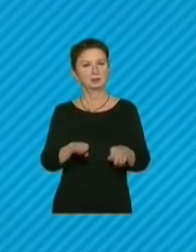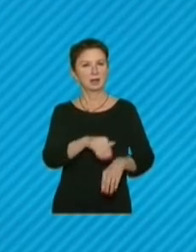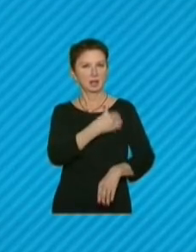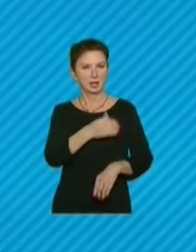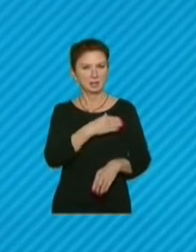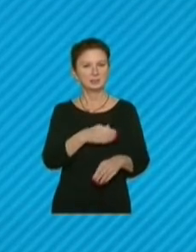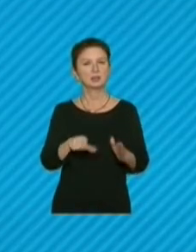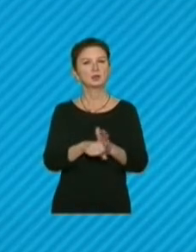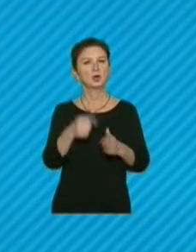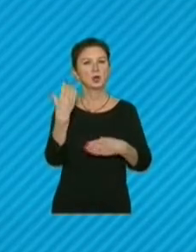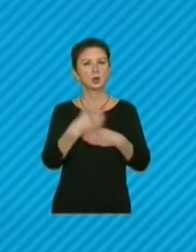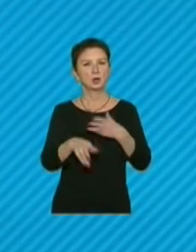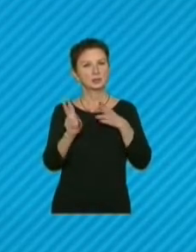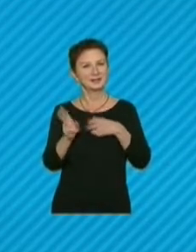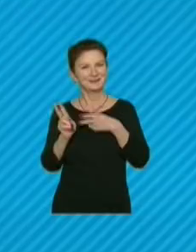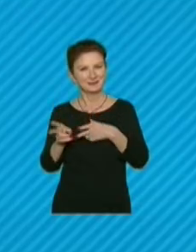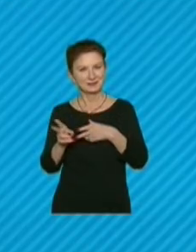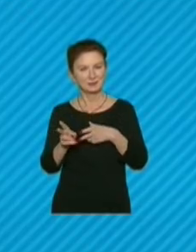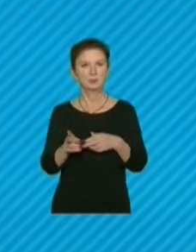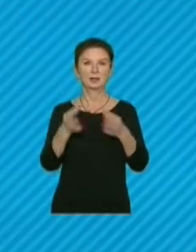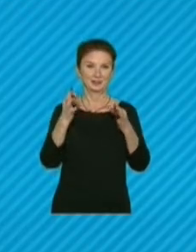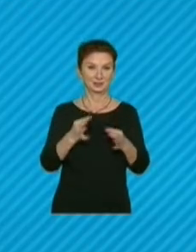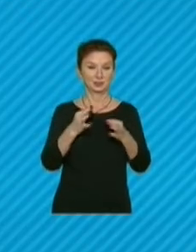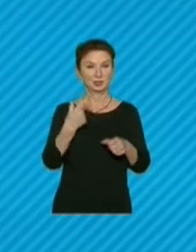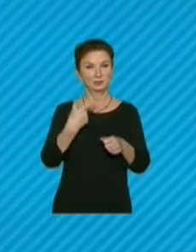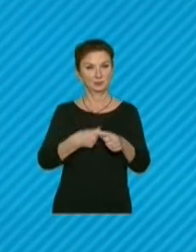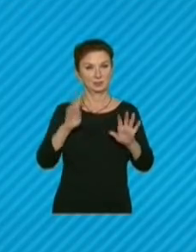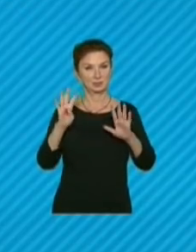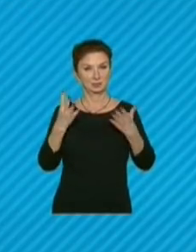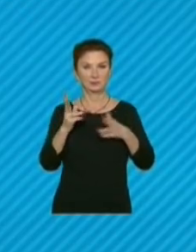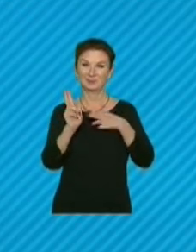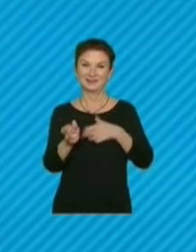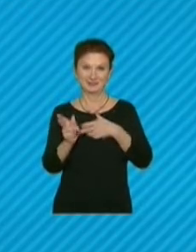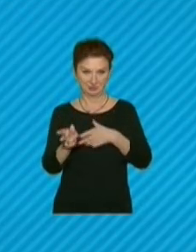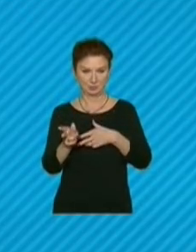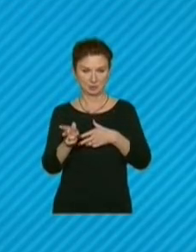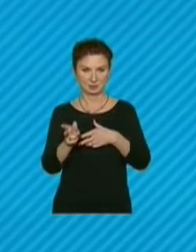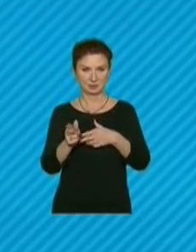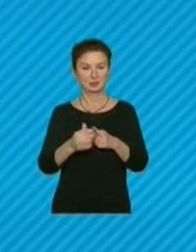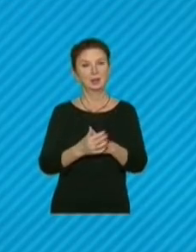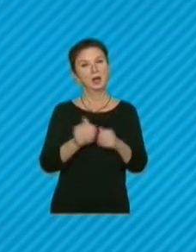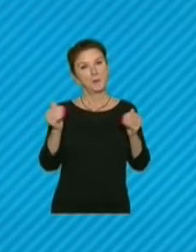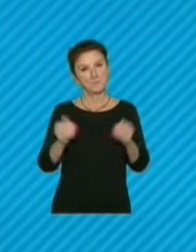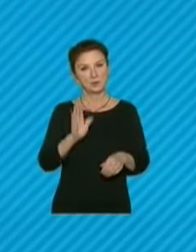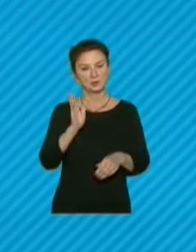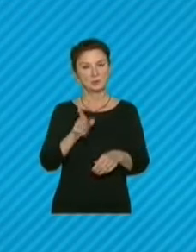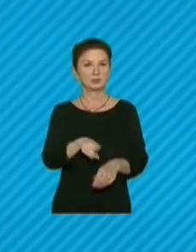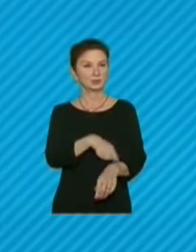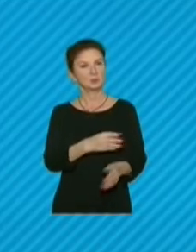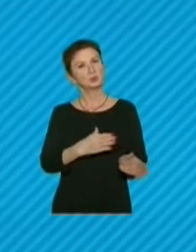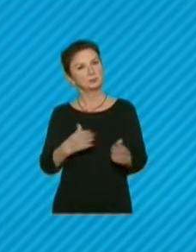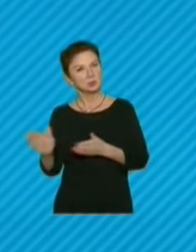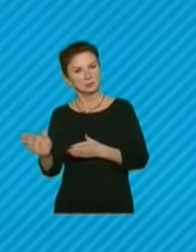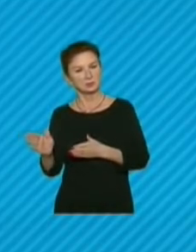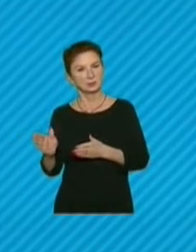końca listopada. Na dzisiaj podajemy tę datę 29 listopada. Być może będziemy musieli ją